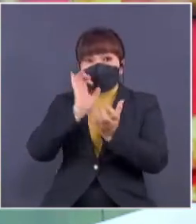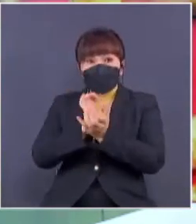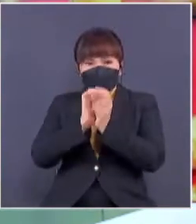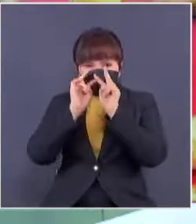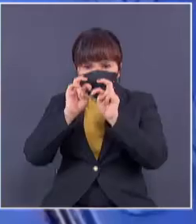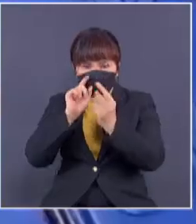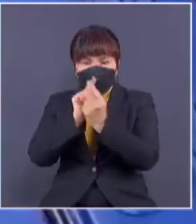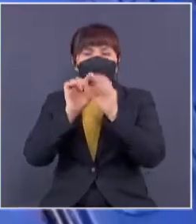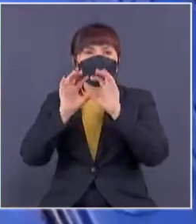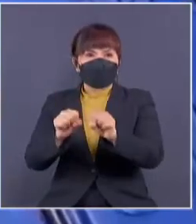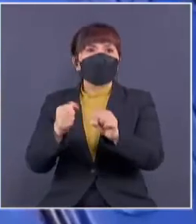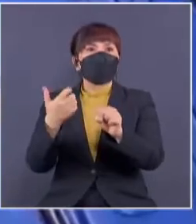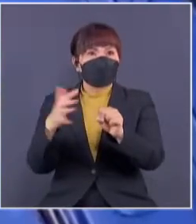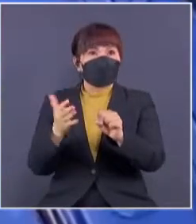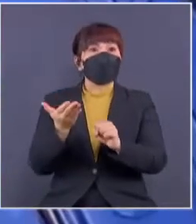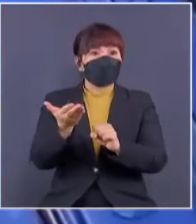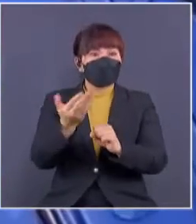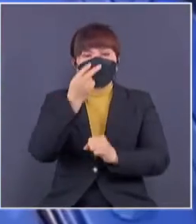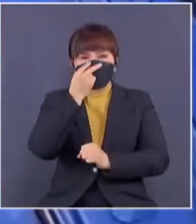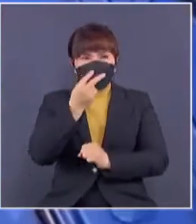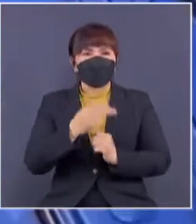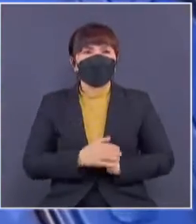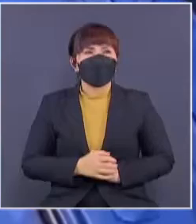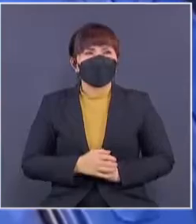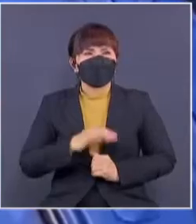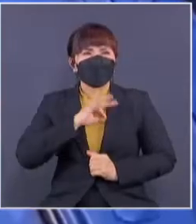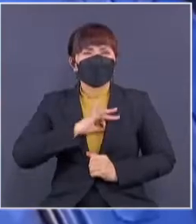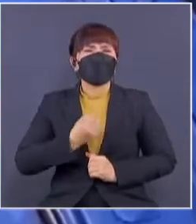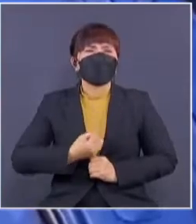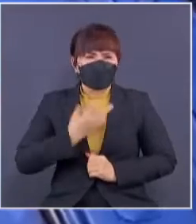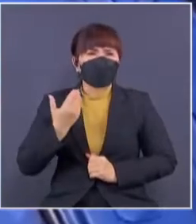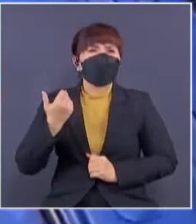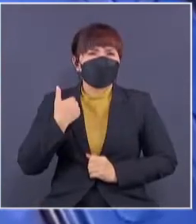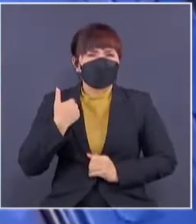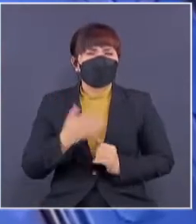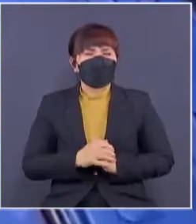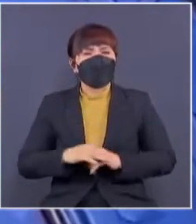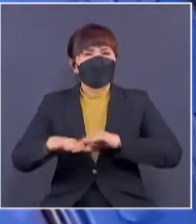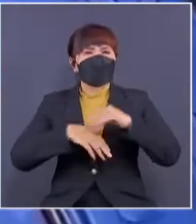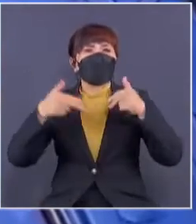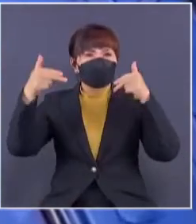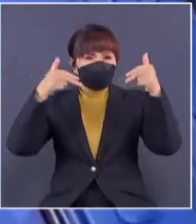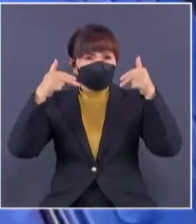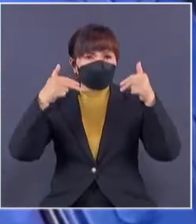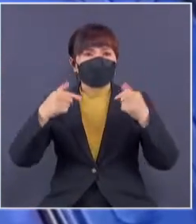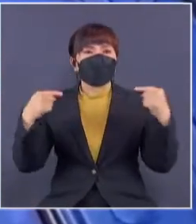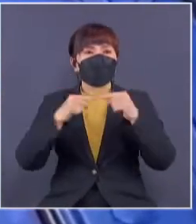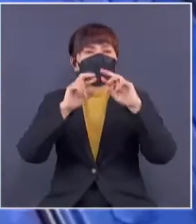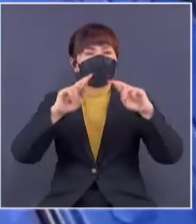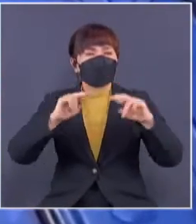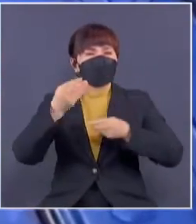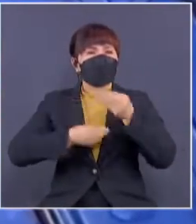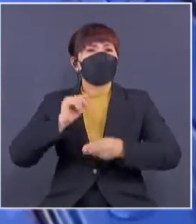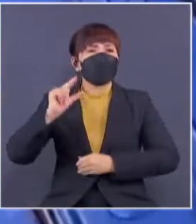แล้วคุณผู้ชมเรื่องนี้ฟังแล้วก็น่าตกใจมากๆเลยนะคะที่คุณผู้ชมเห็นเป็นภาพจากกล้องวงจรปิดภายในร้านทองแห่งหนึ่ง